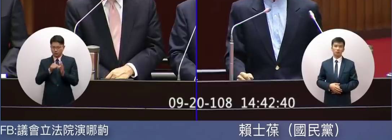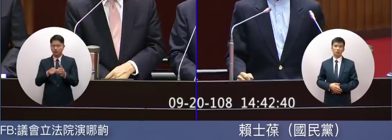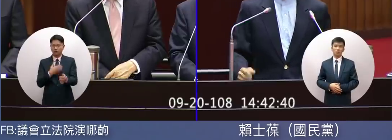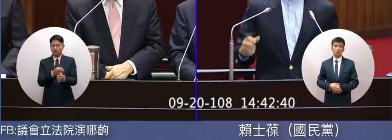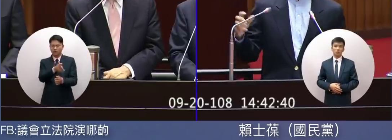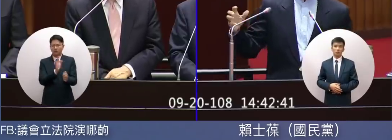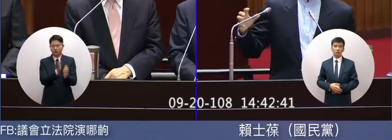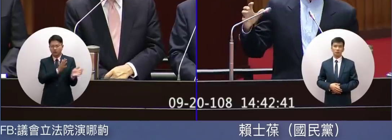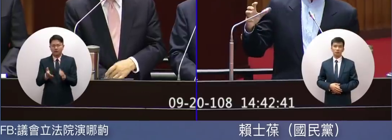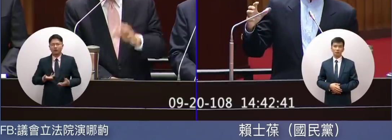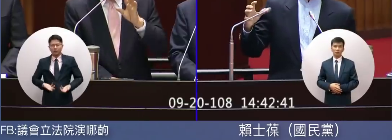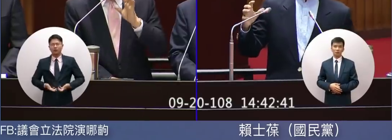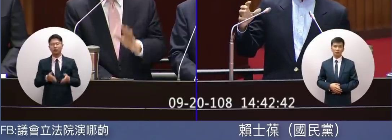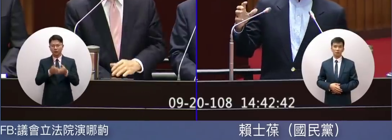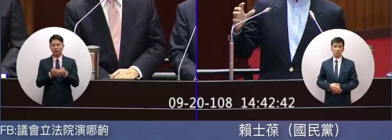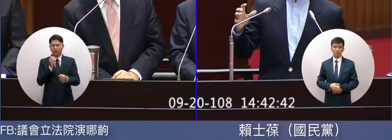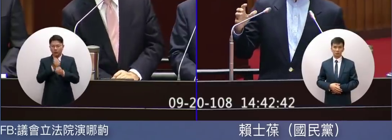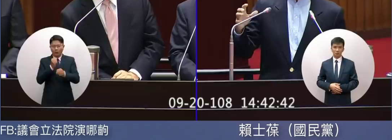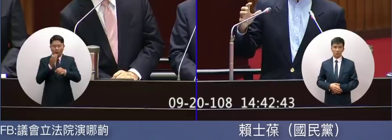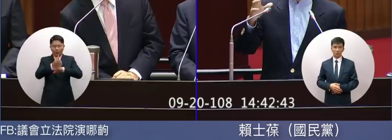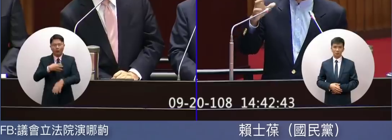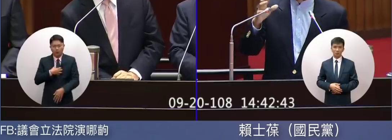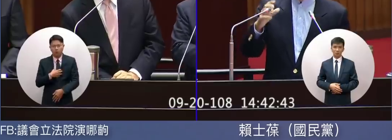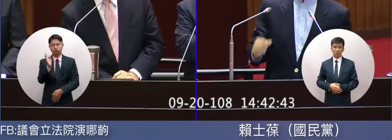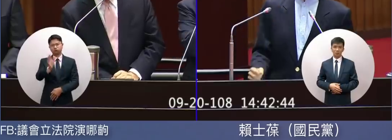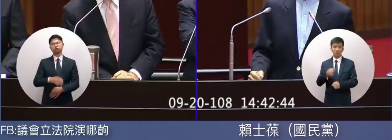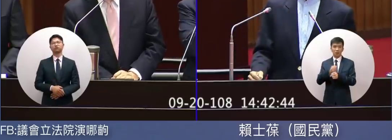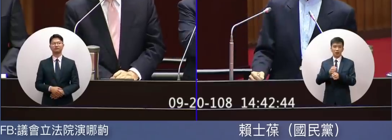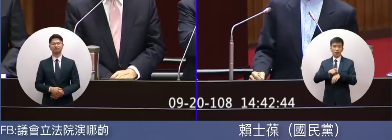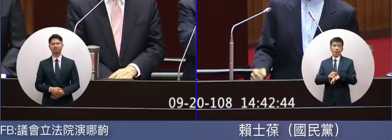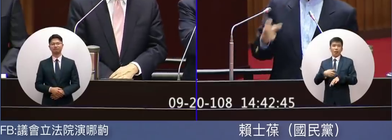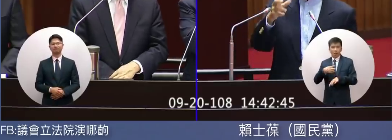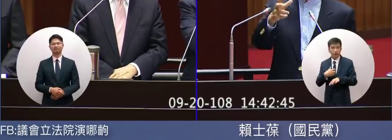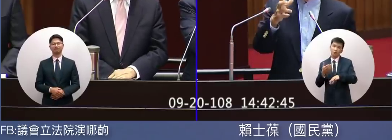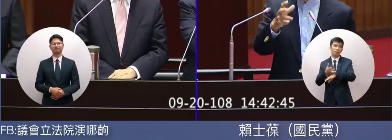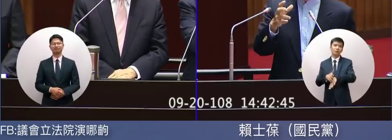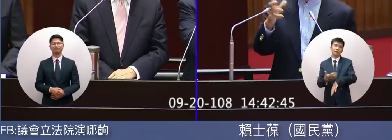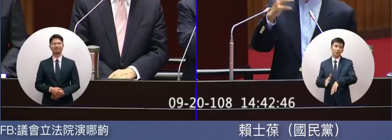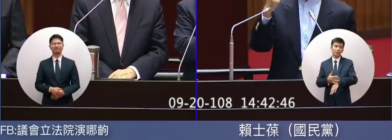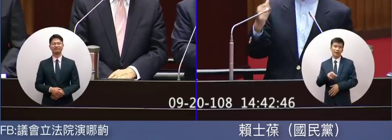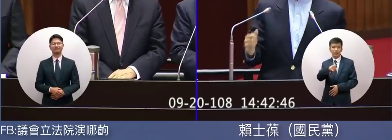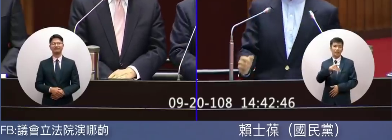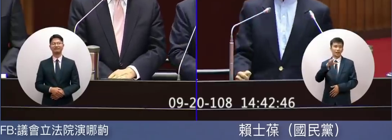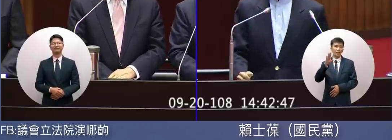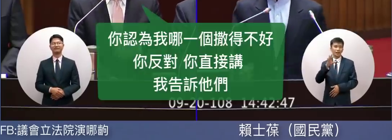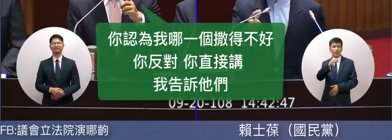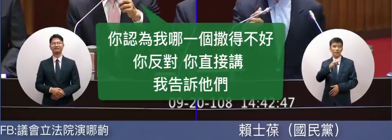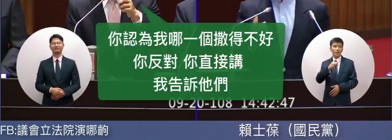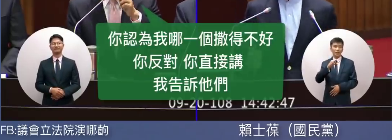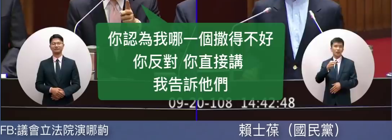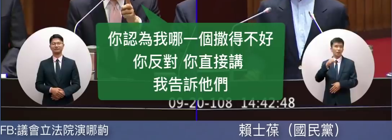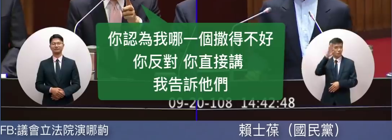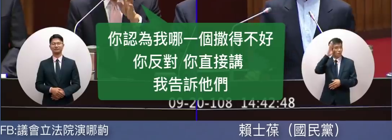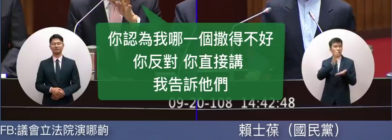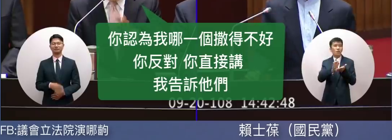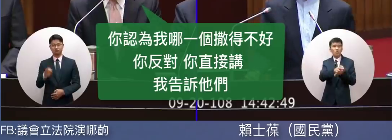吼。 也是。 无伊就过劳安尼。 过劳不会啦，吼。你钱不要乱撒，我们就很高兴的。因为撒都